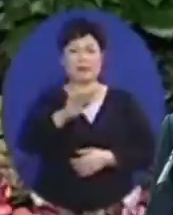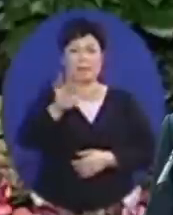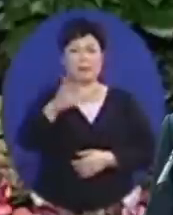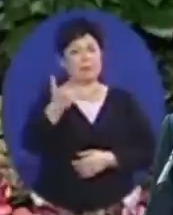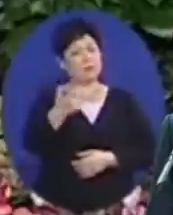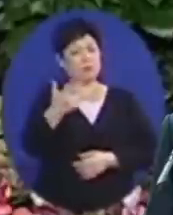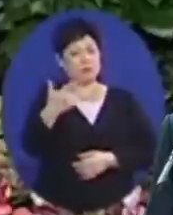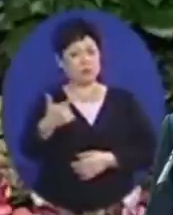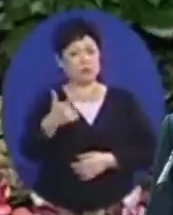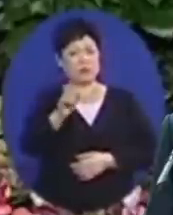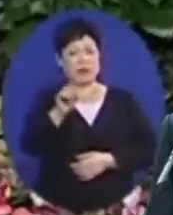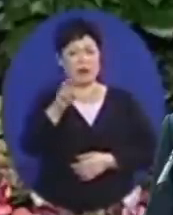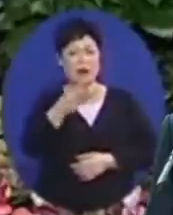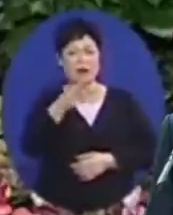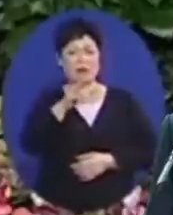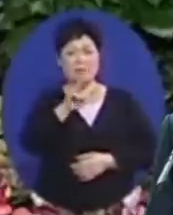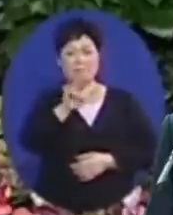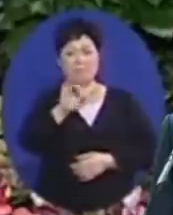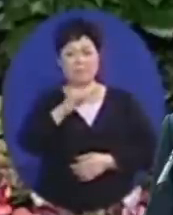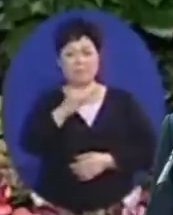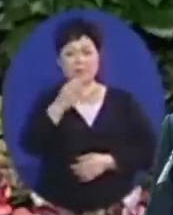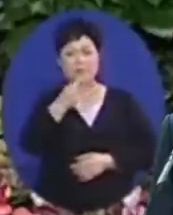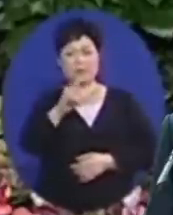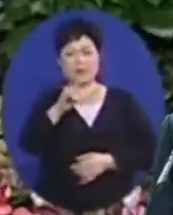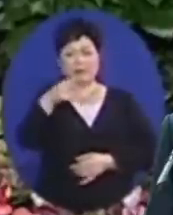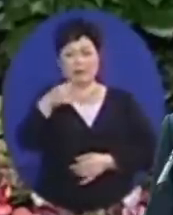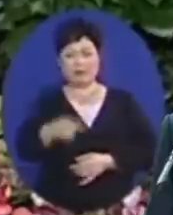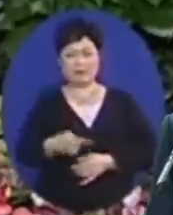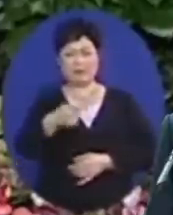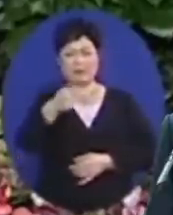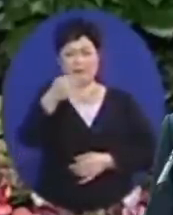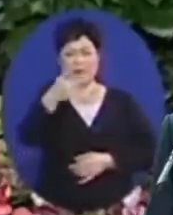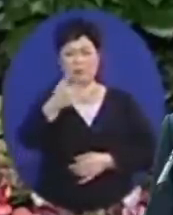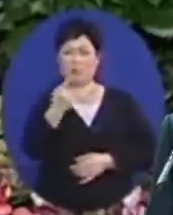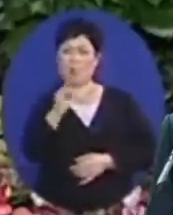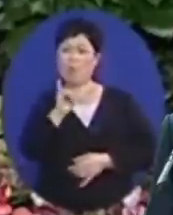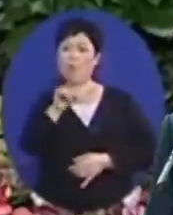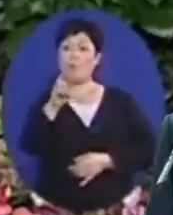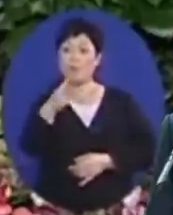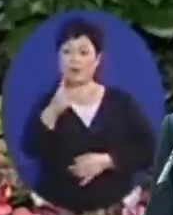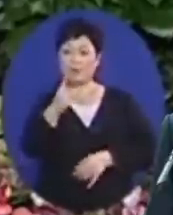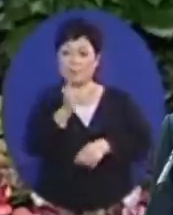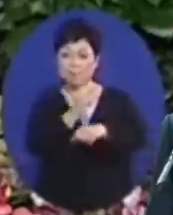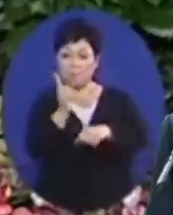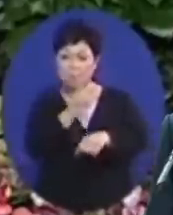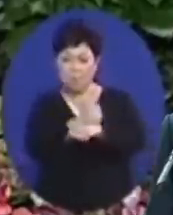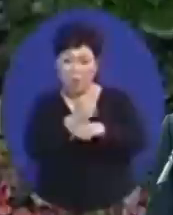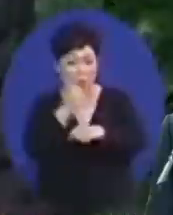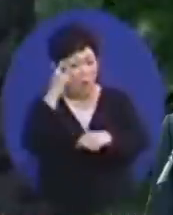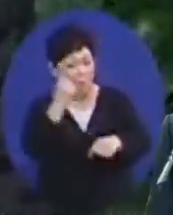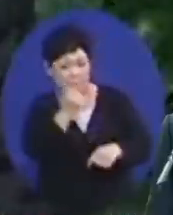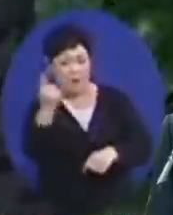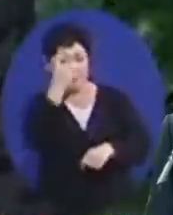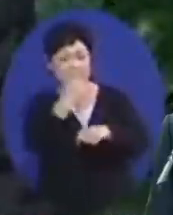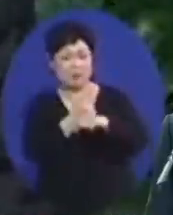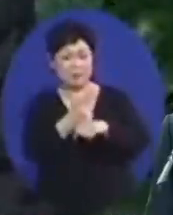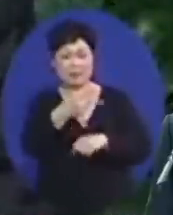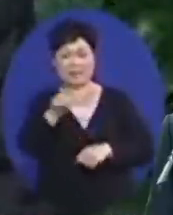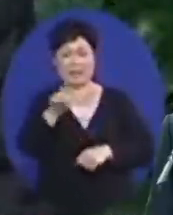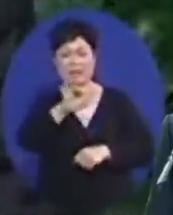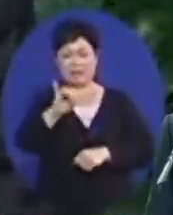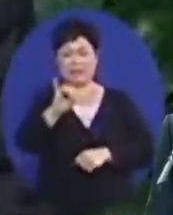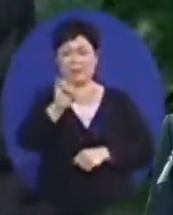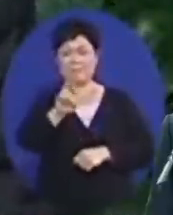1866년에 알프레드 노벨에 의해 인류 역사상 최초로 다이너마이트가 발견되었습니다. 알프레드 노벨은